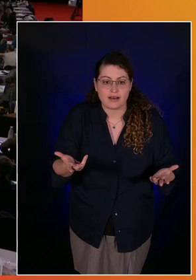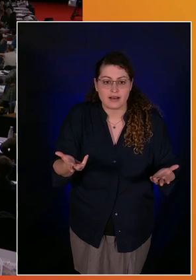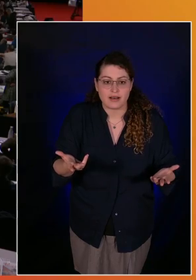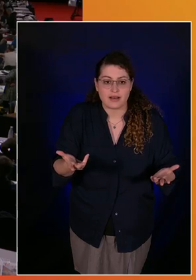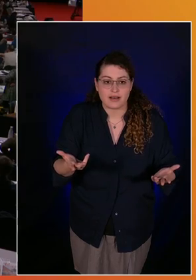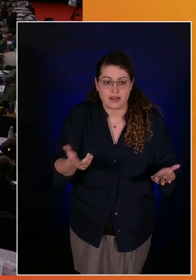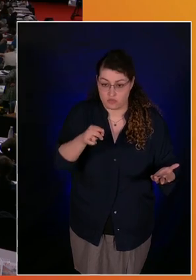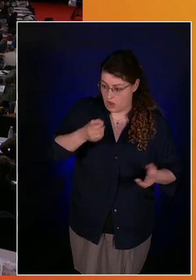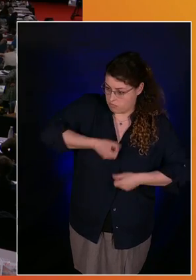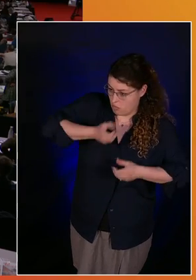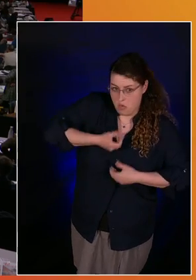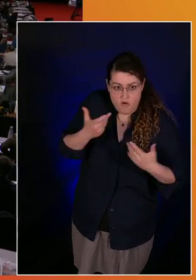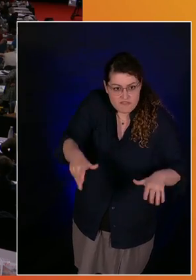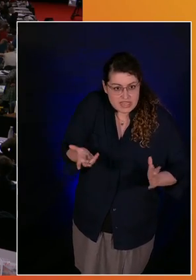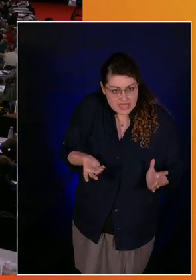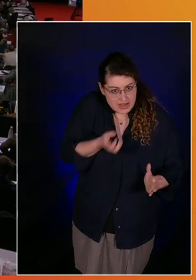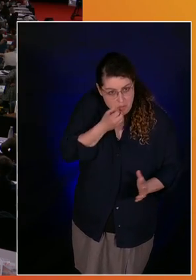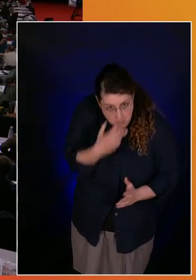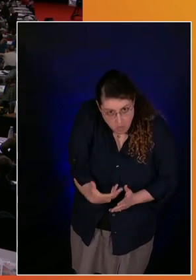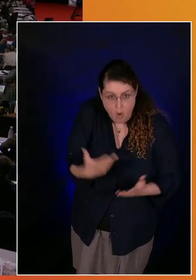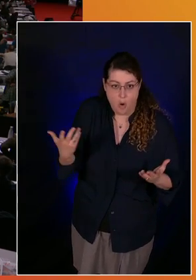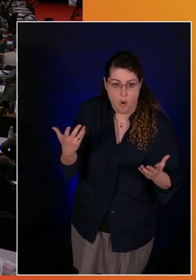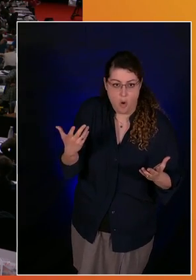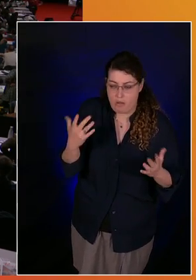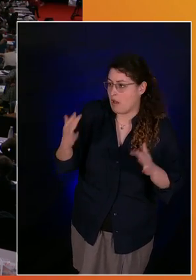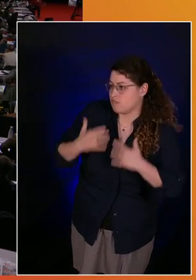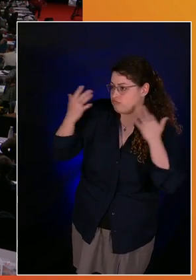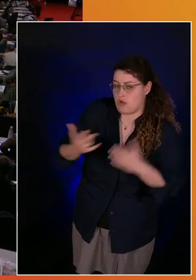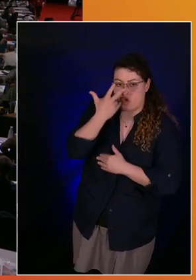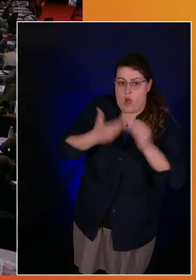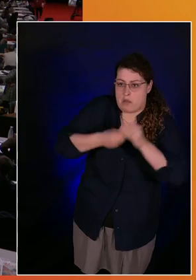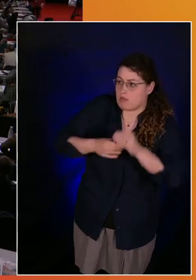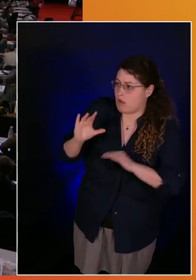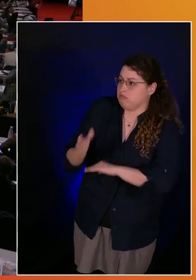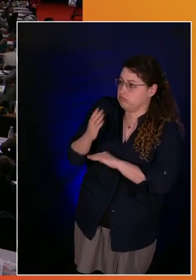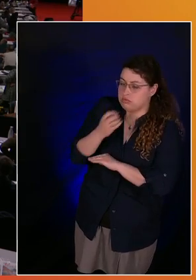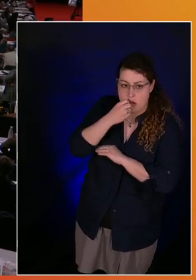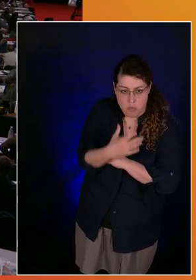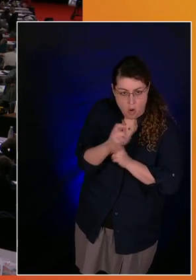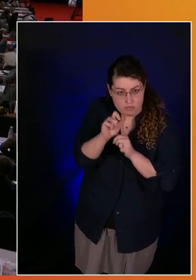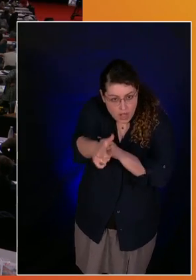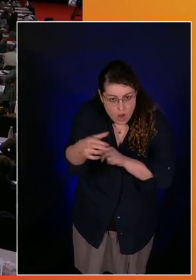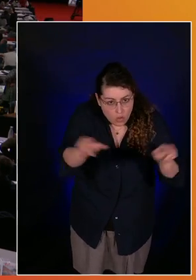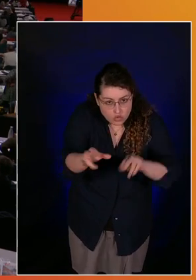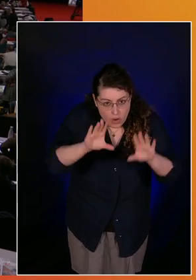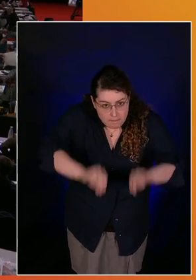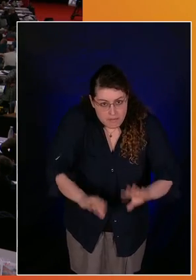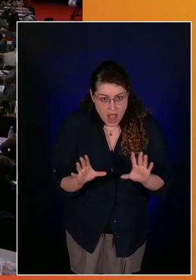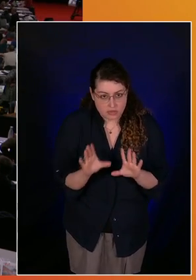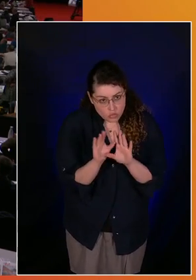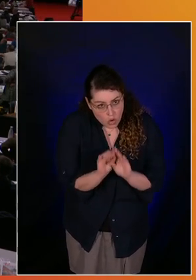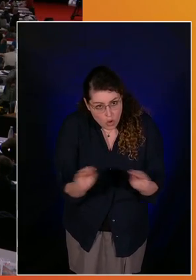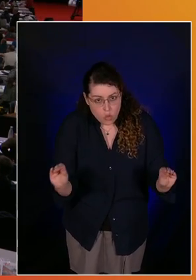il a fait sa déclaration très bien on a bouffé trois amendements ok maintenant chacun se rassoit reprend la